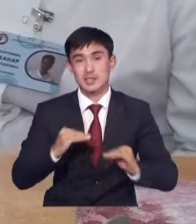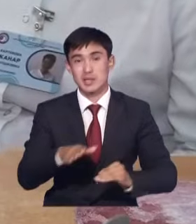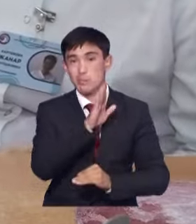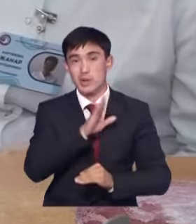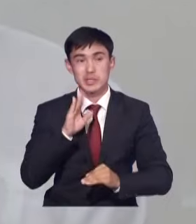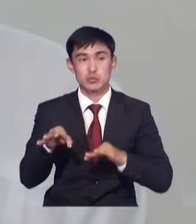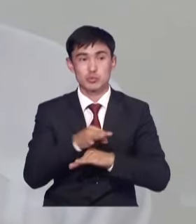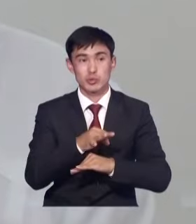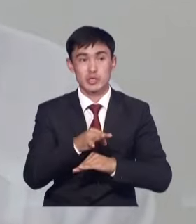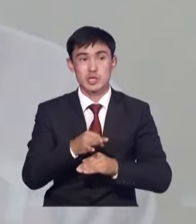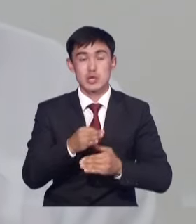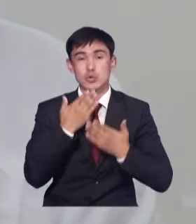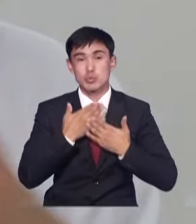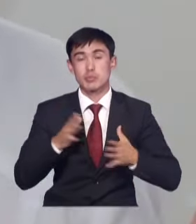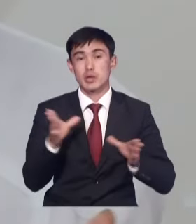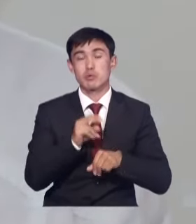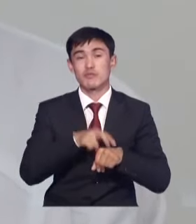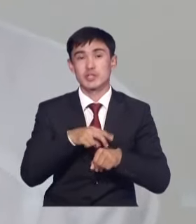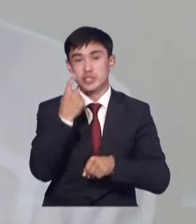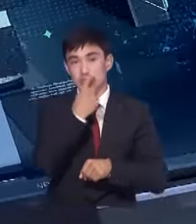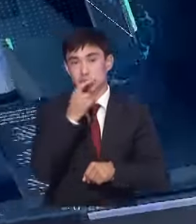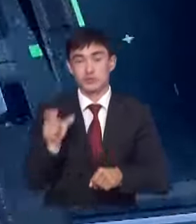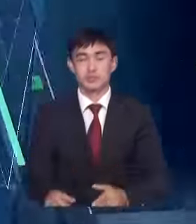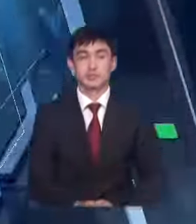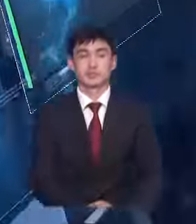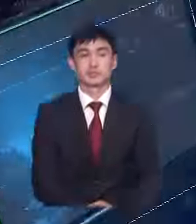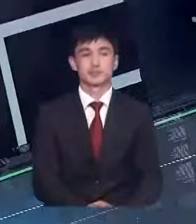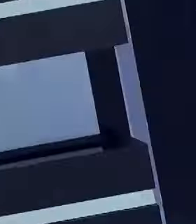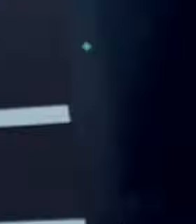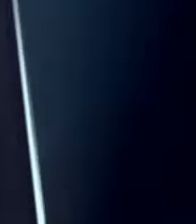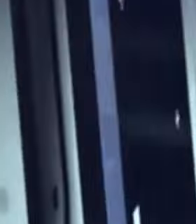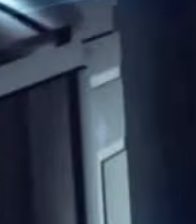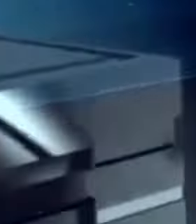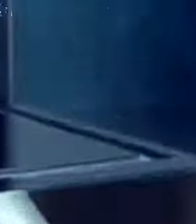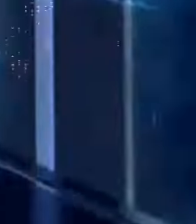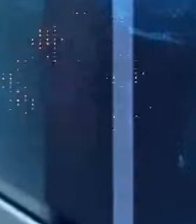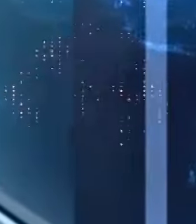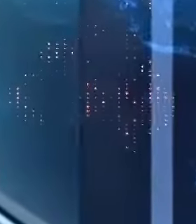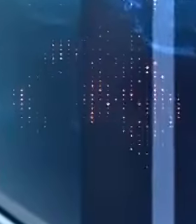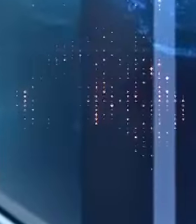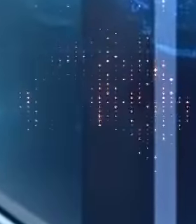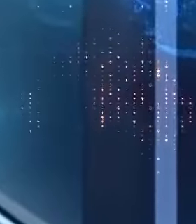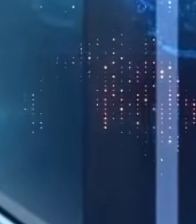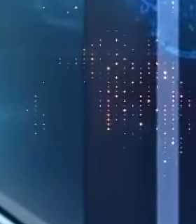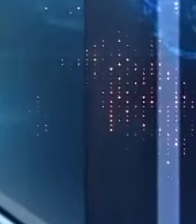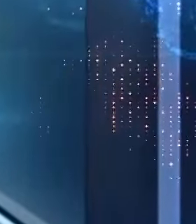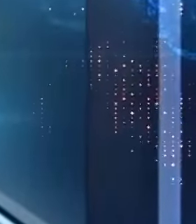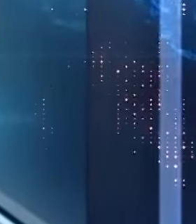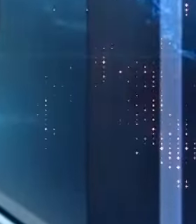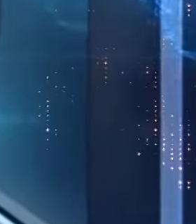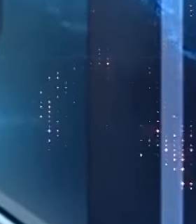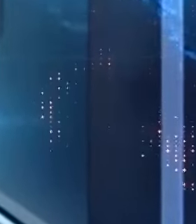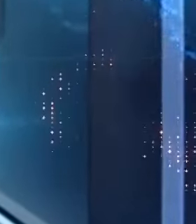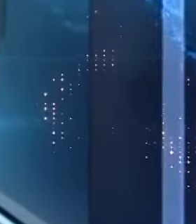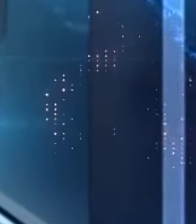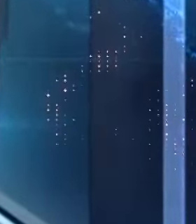матери и супруги с любимой работой врача-офтальмолога. Гульмира Тимиргалиева, Камила Тунаштай, Жадарбек Нурбек, телерадиокомпания